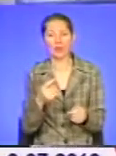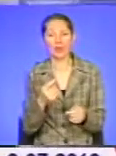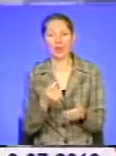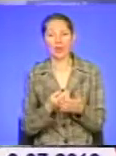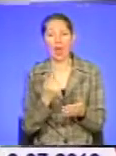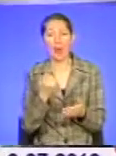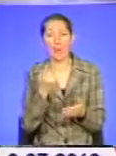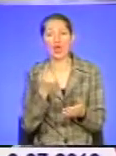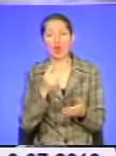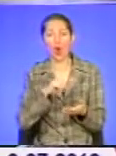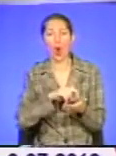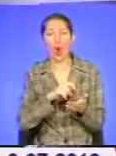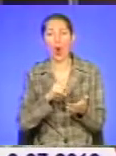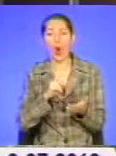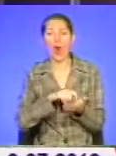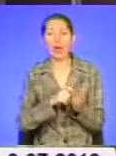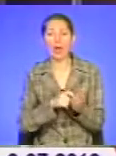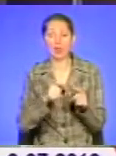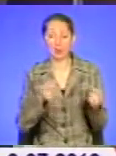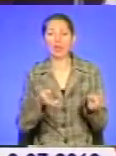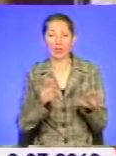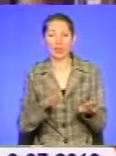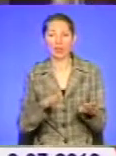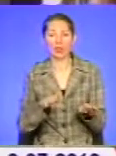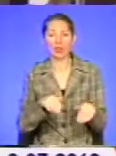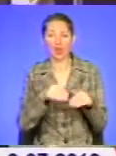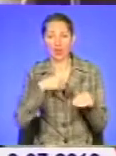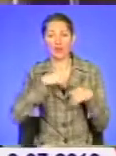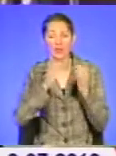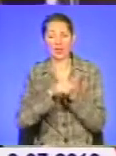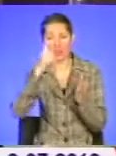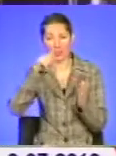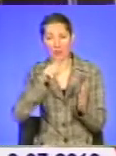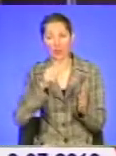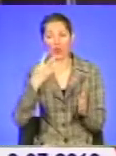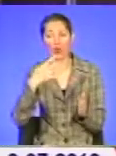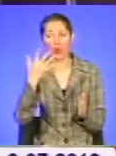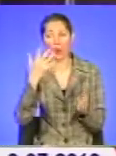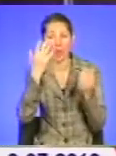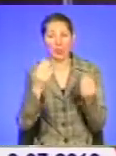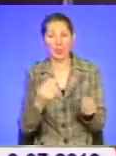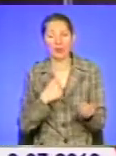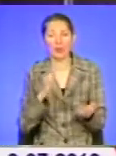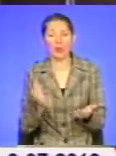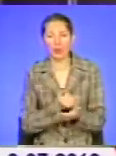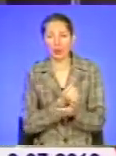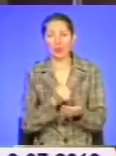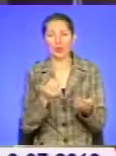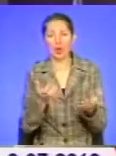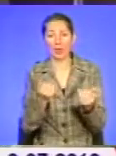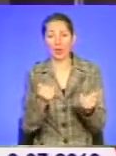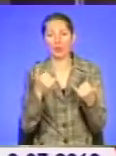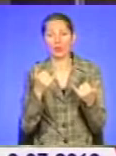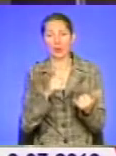коли залишився. Я взагалі знаю, що за 45 днів, але в мене просто не вийшло, я беру зараз за